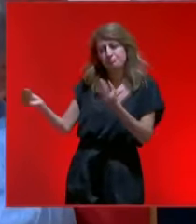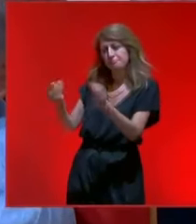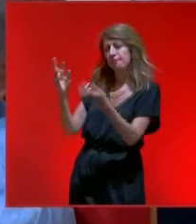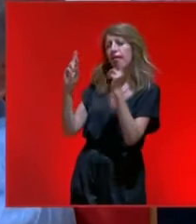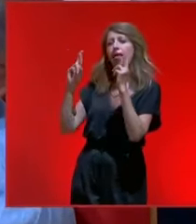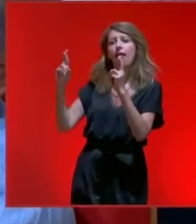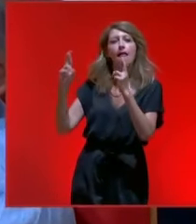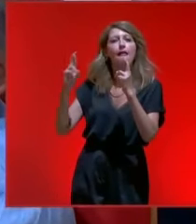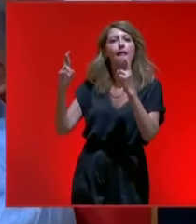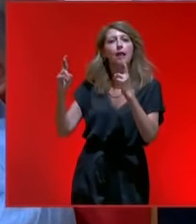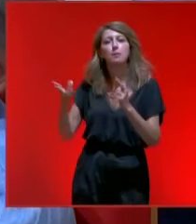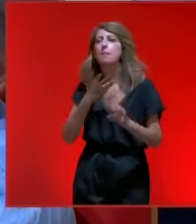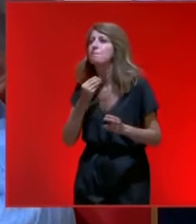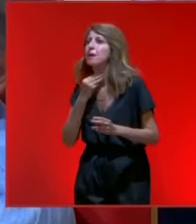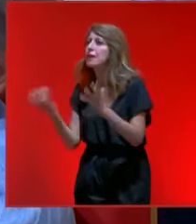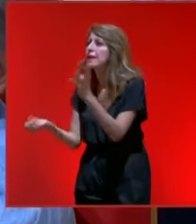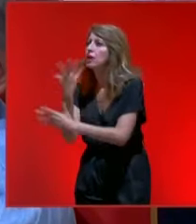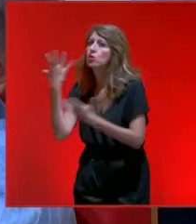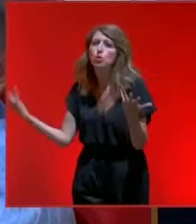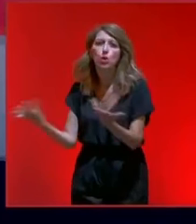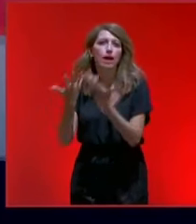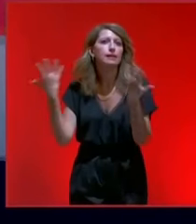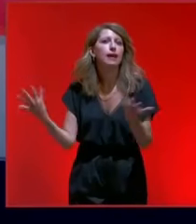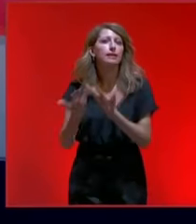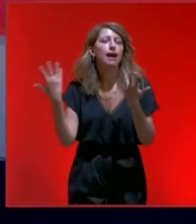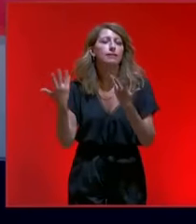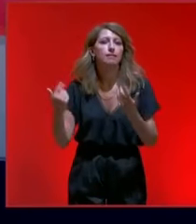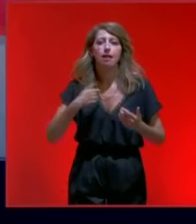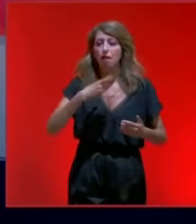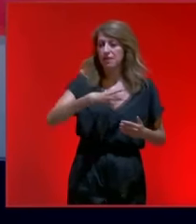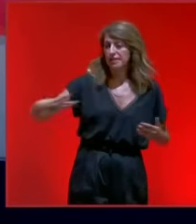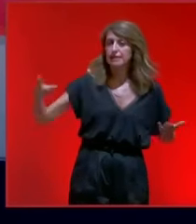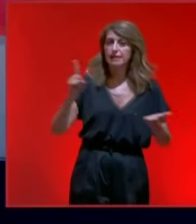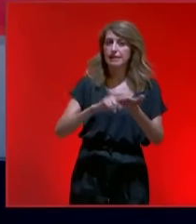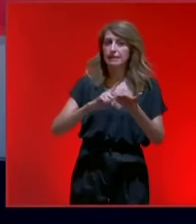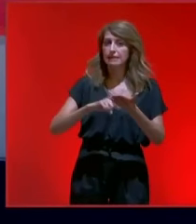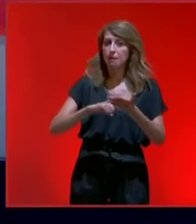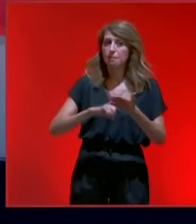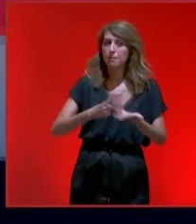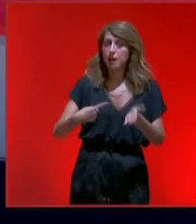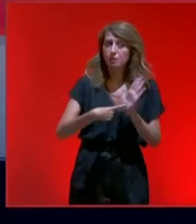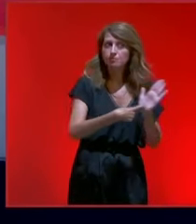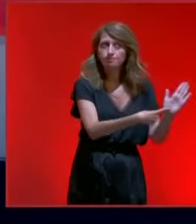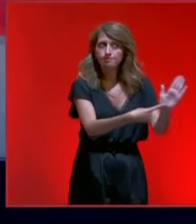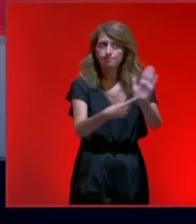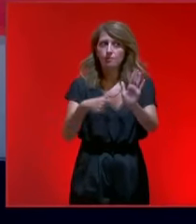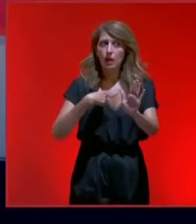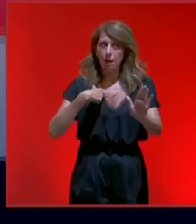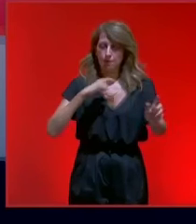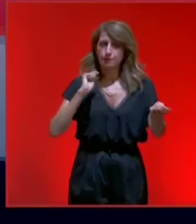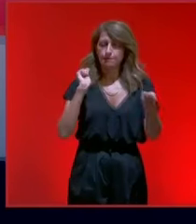άλλο παρά πρέπει να στείλουμε σήμα αναδίπλωσης. Πρέπει να επαναβεβαιώσουμε και να ενισχύσουμε